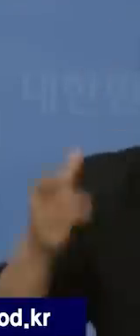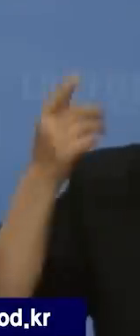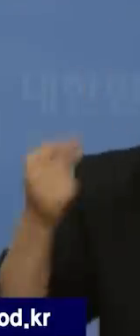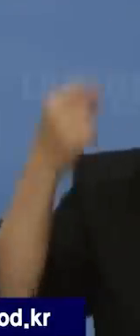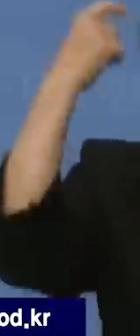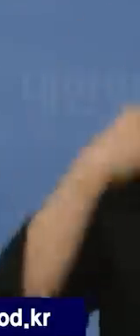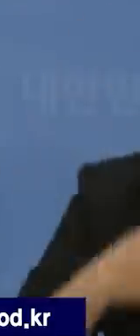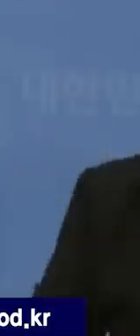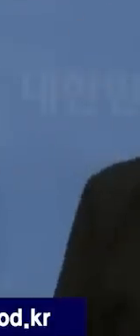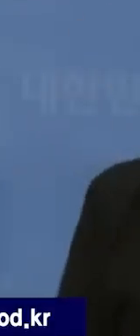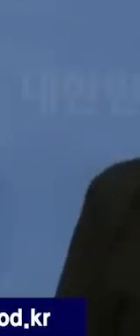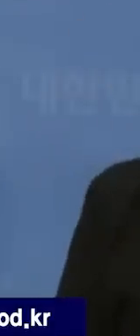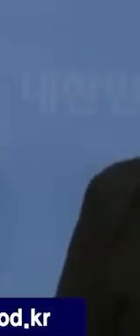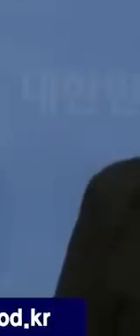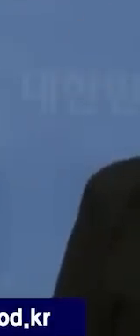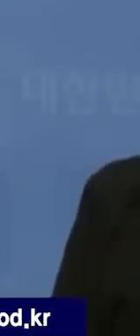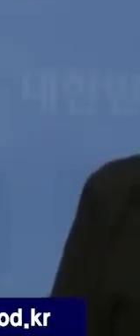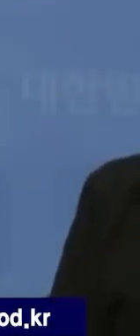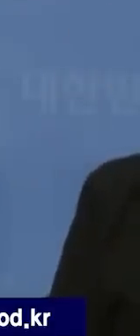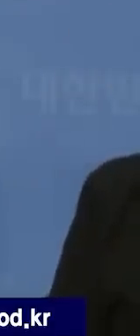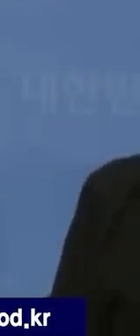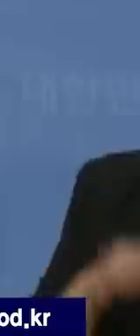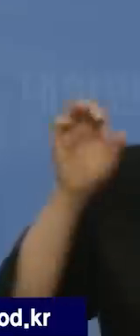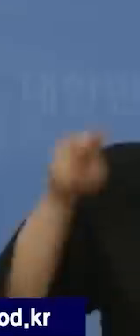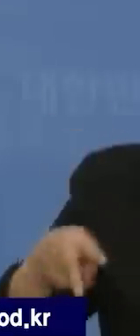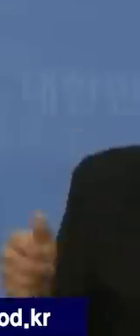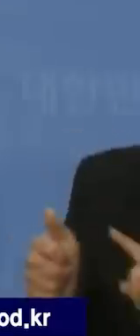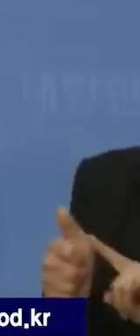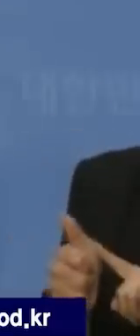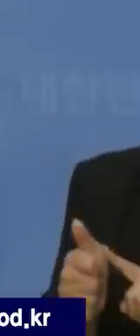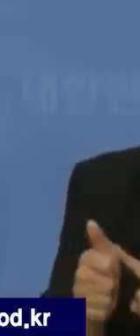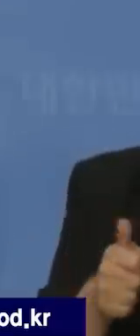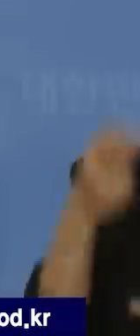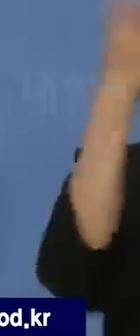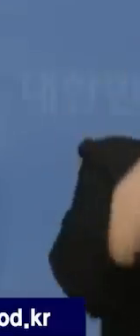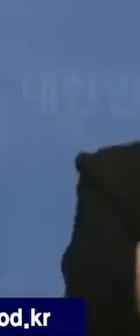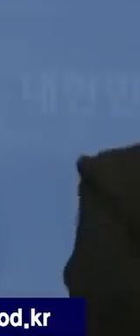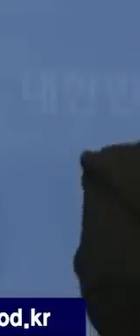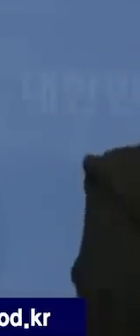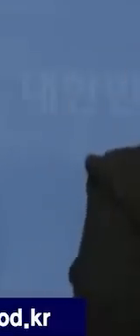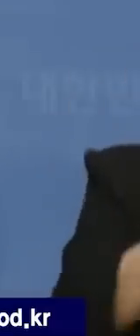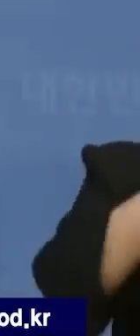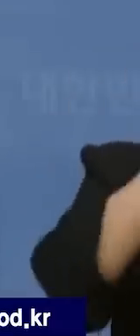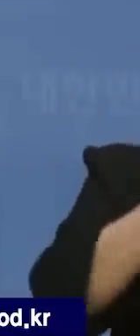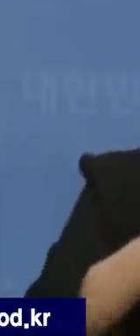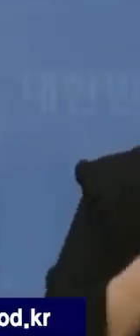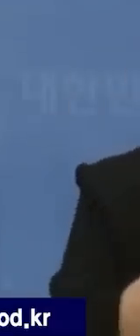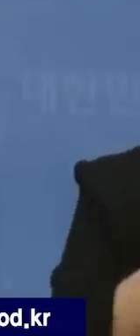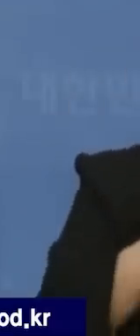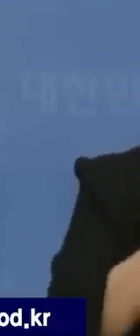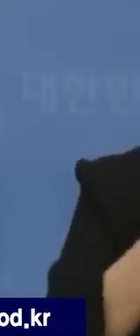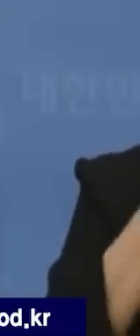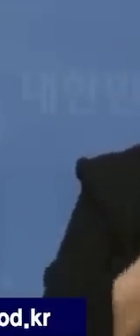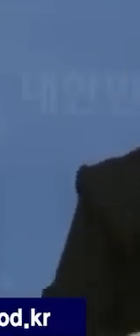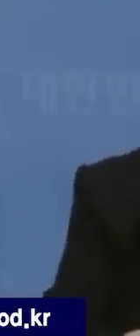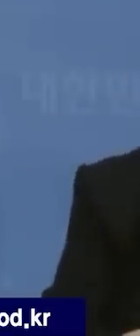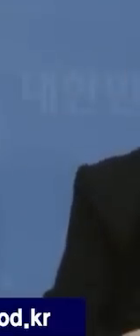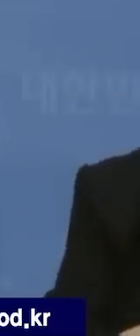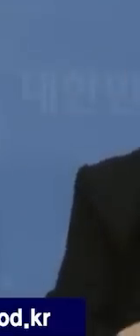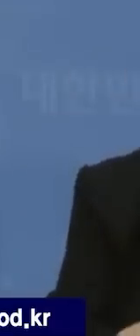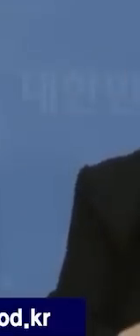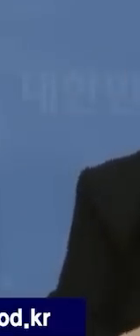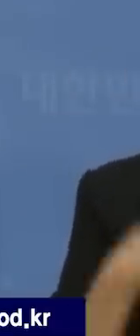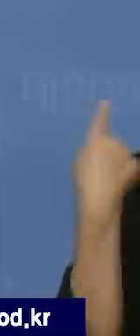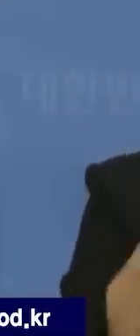합니다. 유병호 사무총장은 검찰 조직을 좌지우지하며 월권과 전횡을